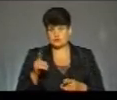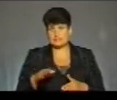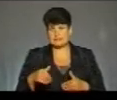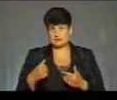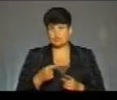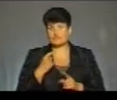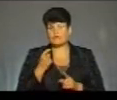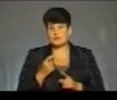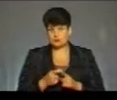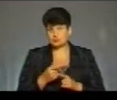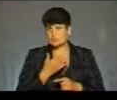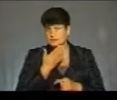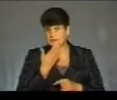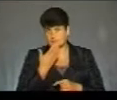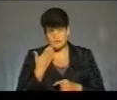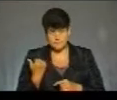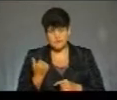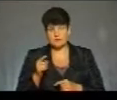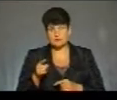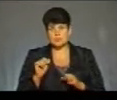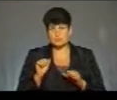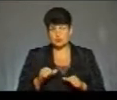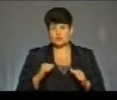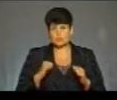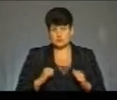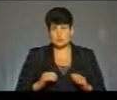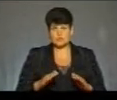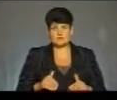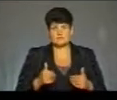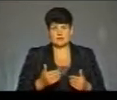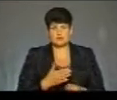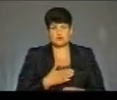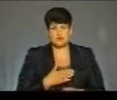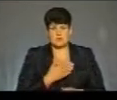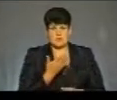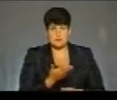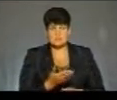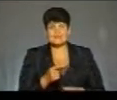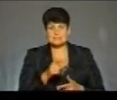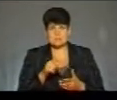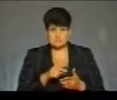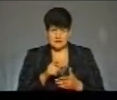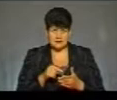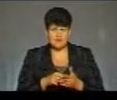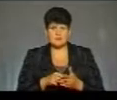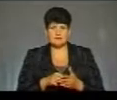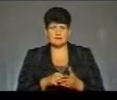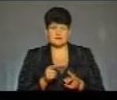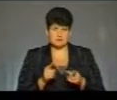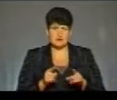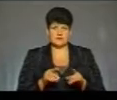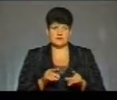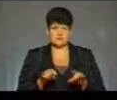нададуть відповідь, що немає таких, вони можуть спокійно звертатися до нас, і ці питання насправді врегульовуються, бо